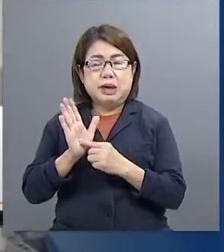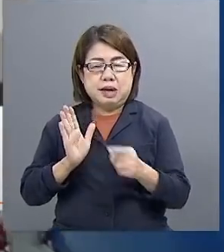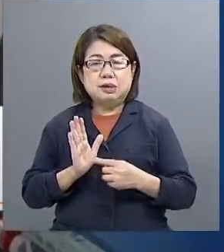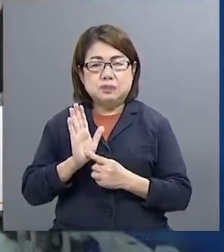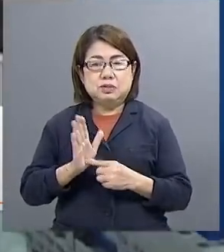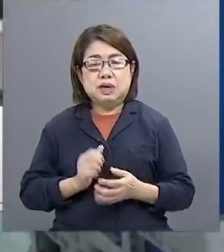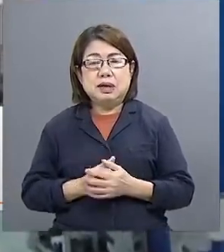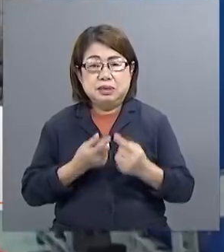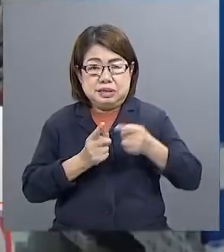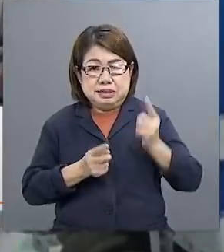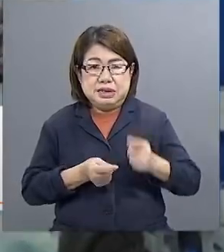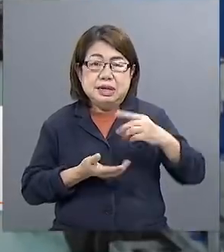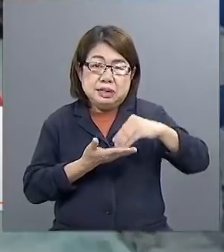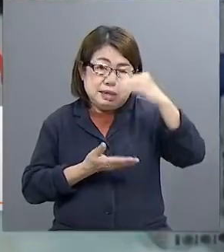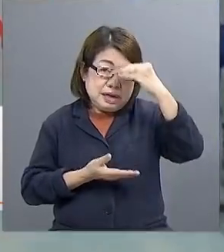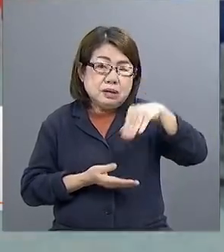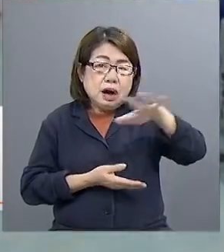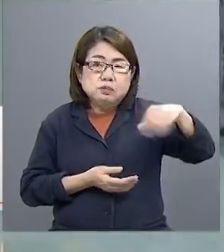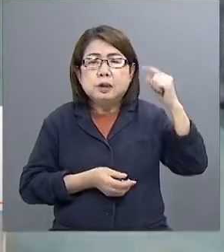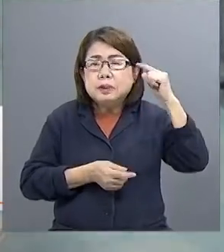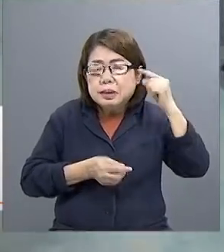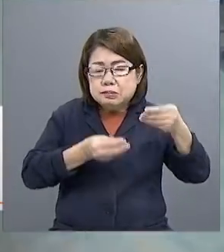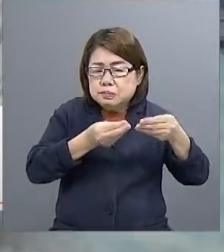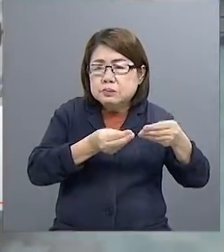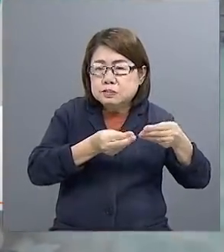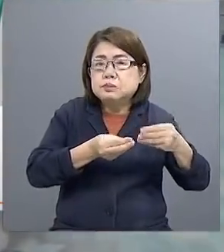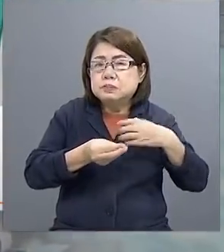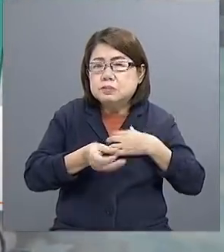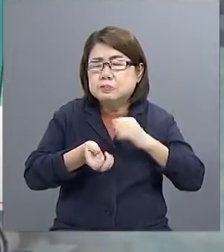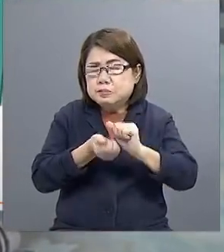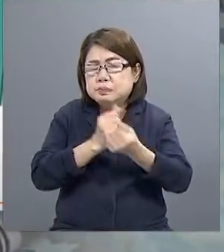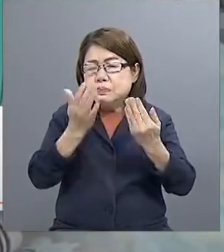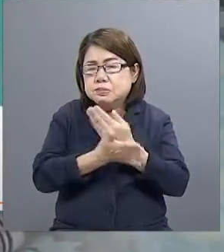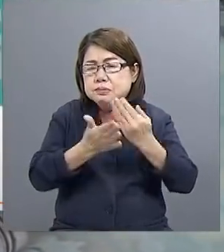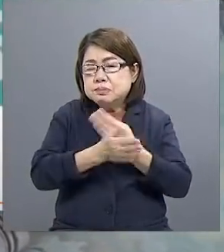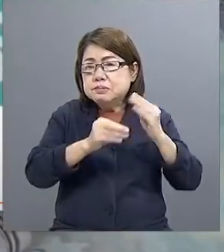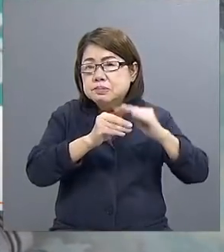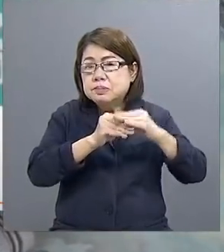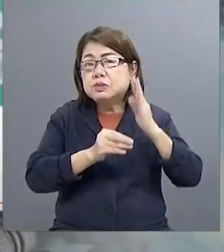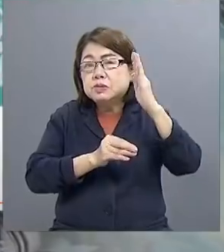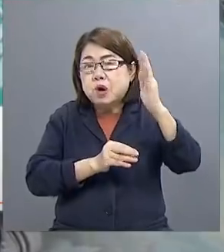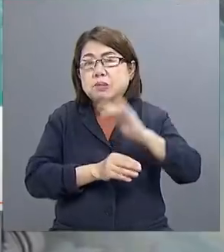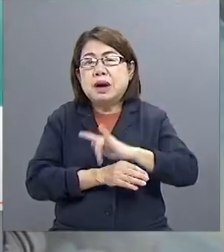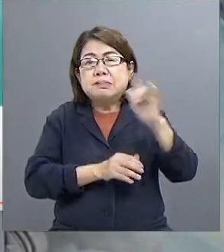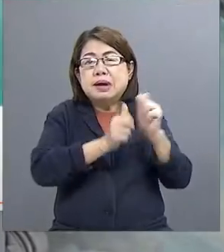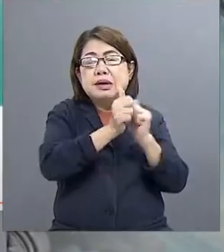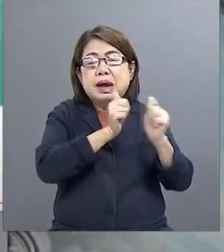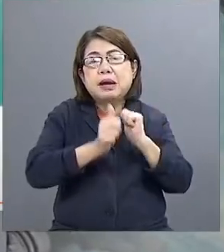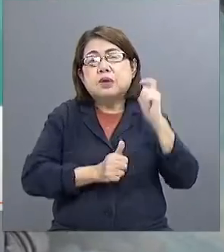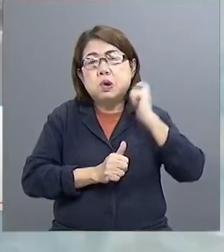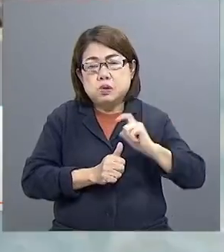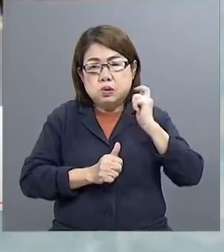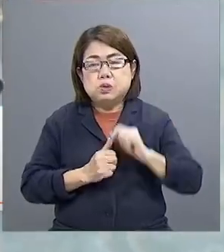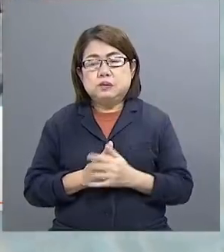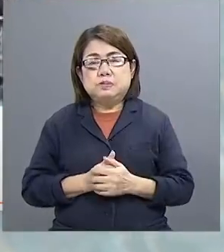เองนี่ก็กำลังระดมสมองกันที่จะพัฒนาแล้วต่อยอดแล้วจะไปประกวดที่ประเทศฮ่องกงกลางที่ได้อีกด้วยกระทั่ง